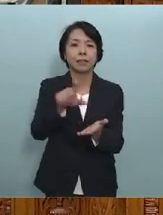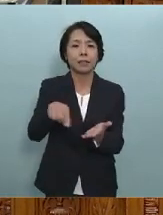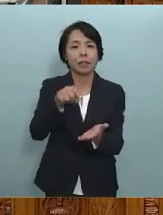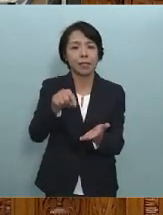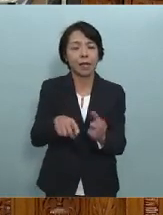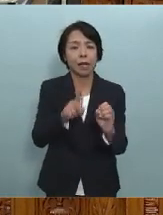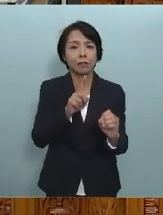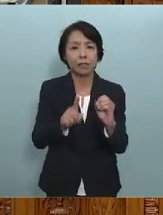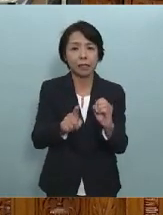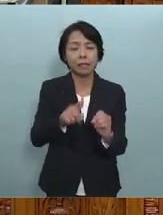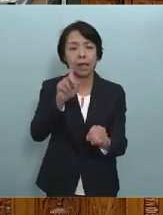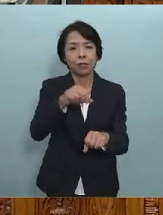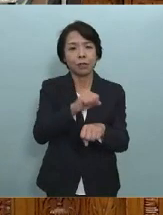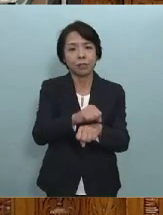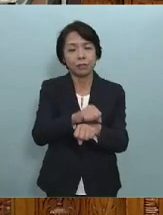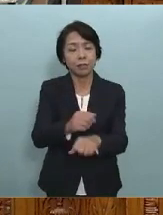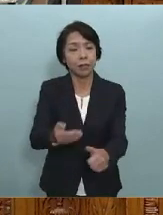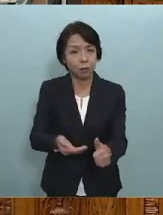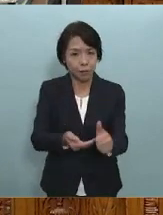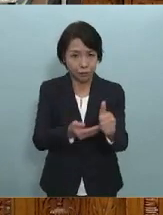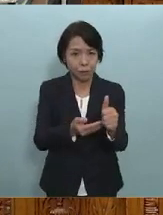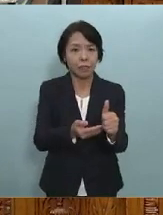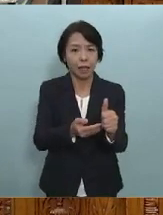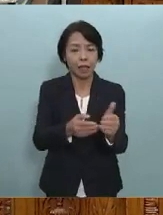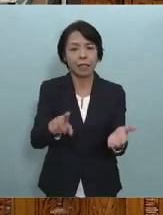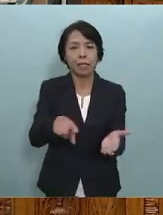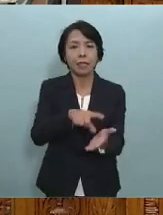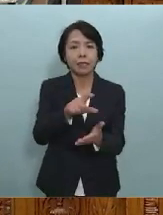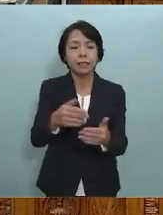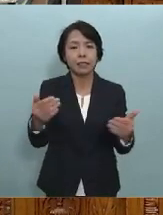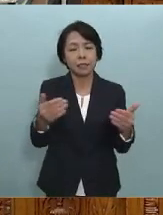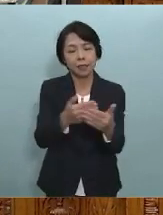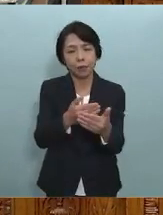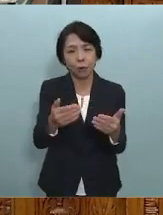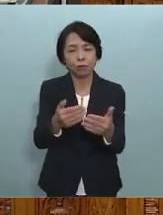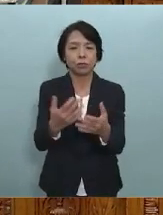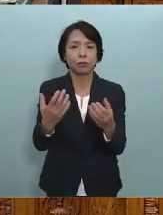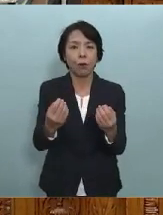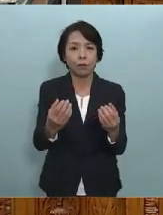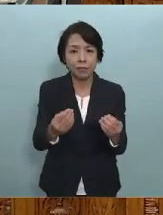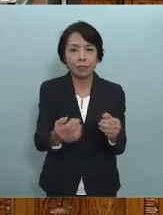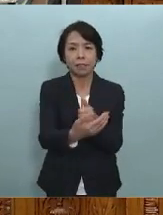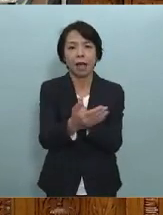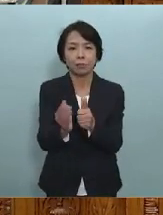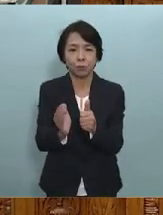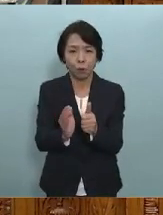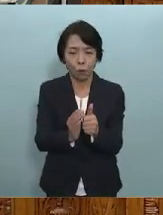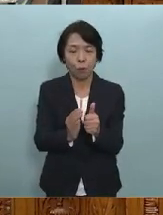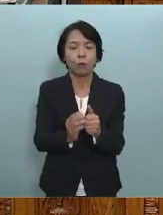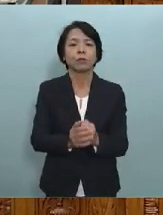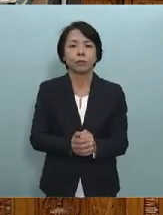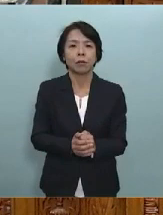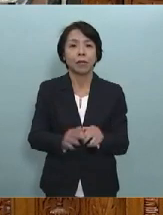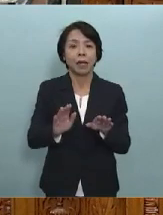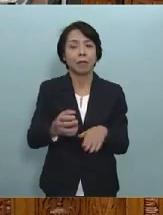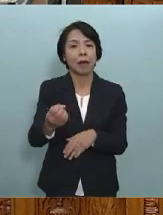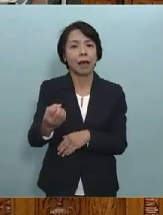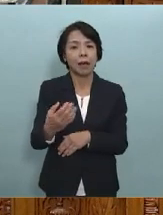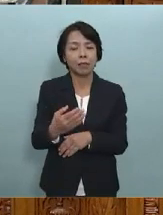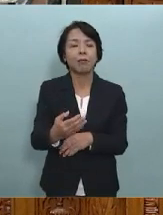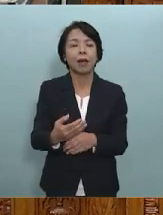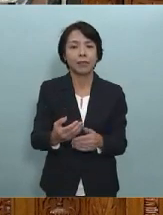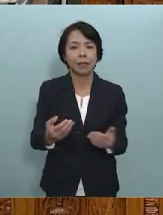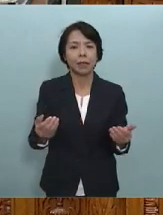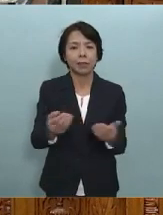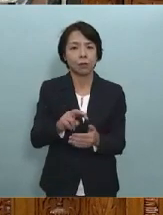デジタル人材の育成え地域交通の維持確保えそしてご指摘のえ転職